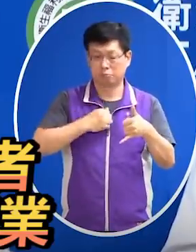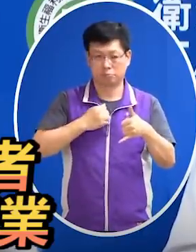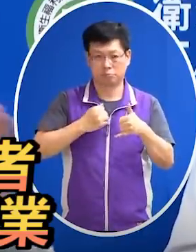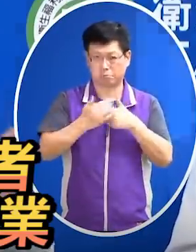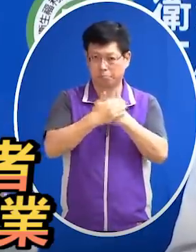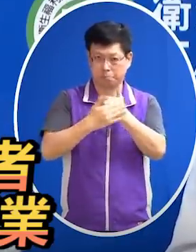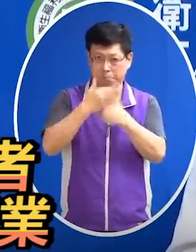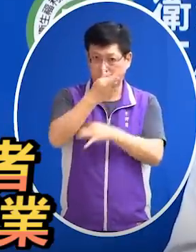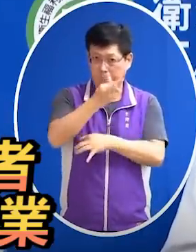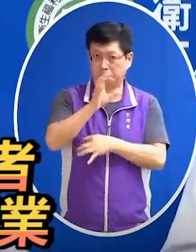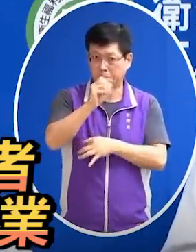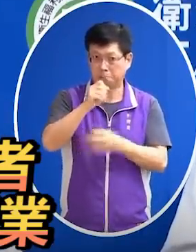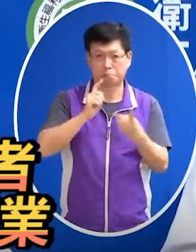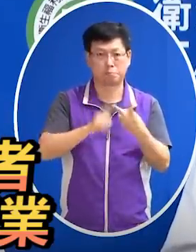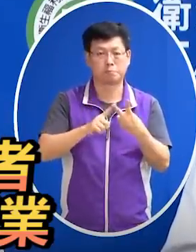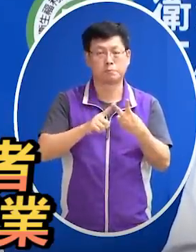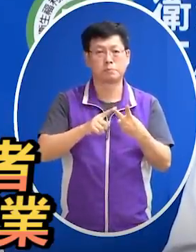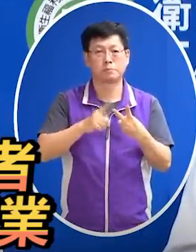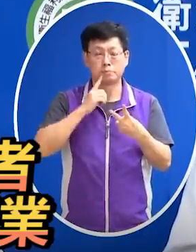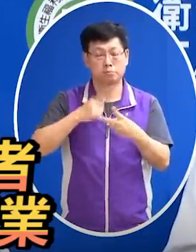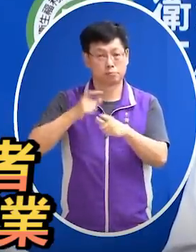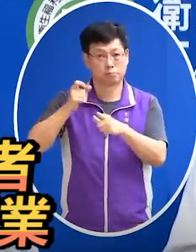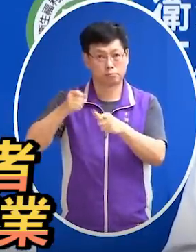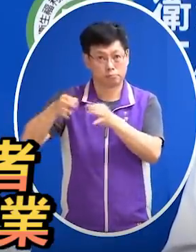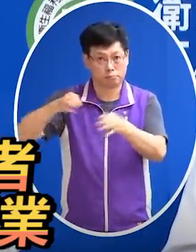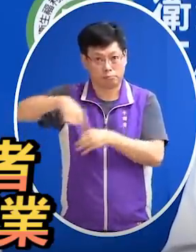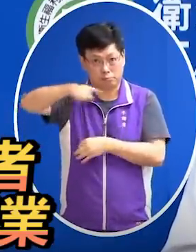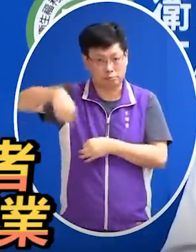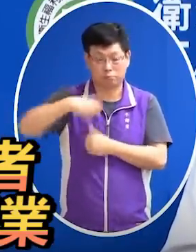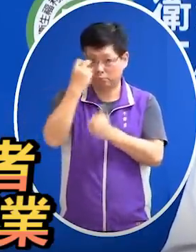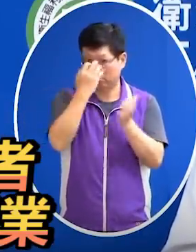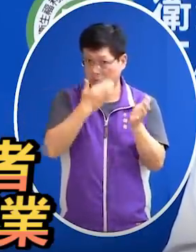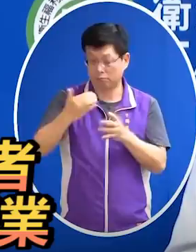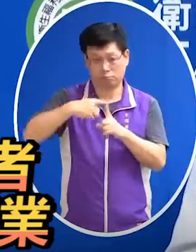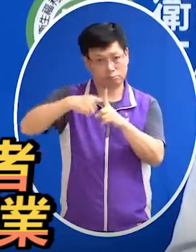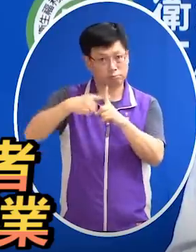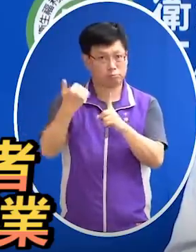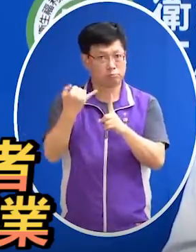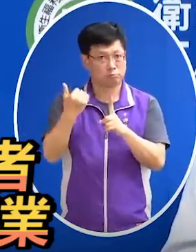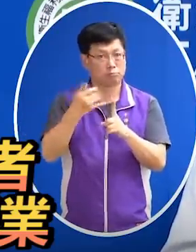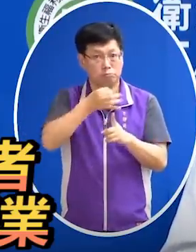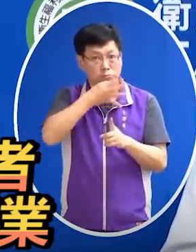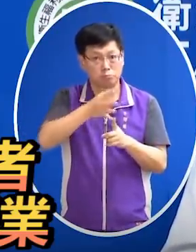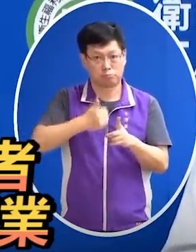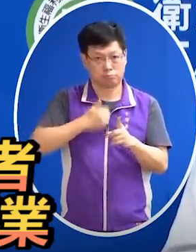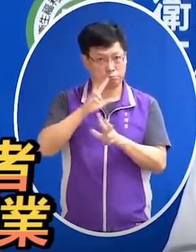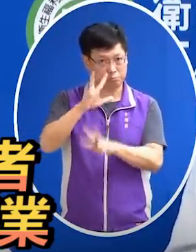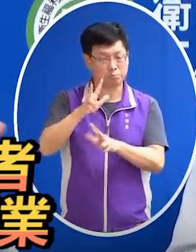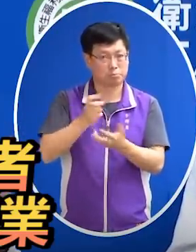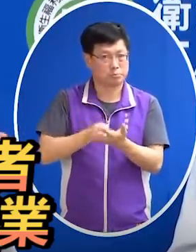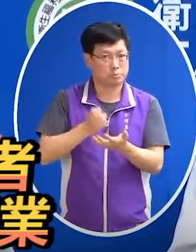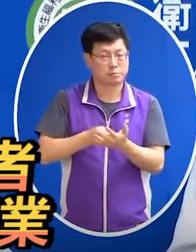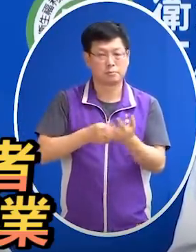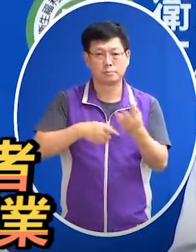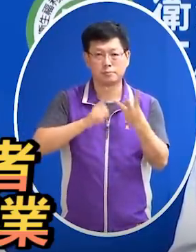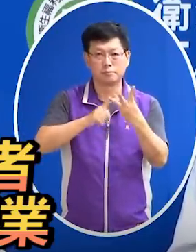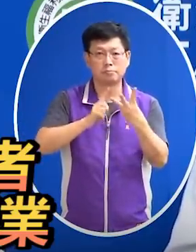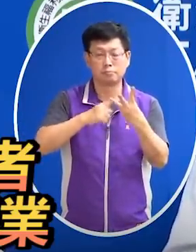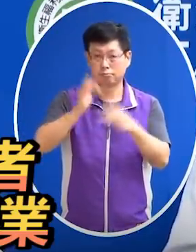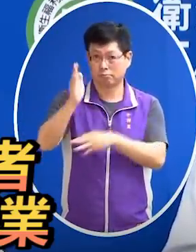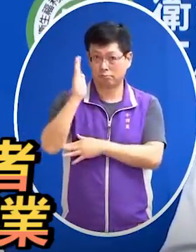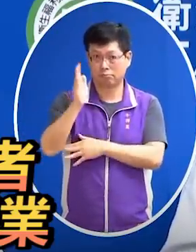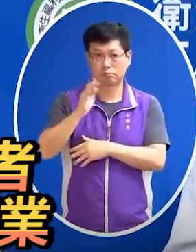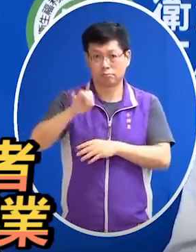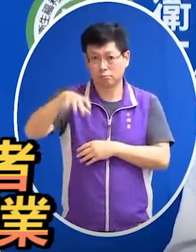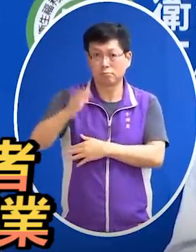的防护，第二个就是我们相关的业者那个管理的能力到底够不够，有没有确实在做。那第三个，政府